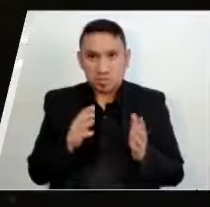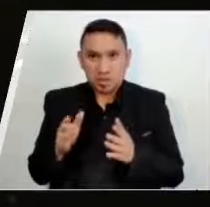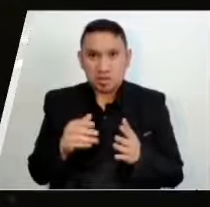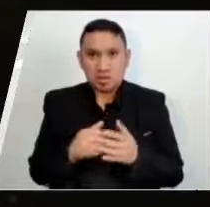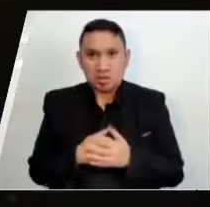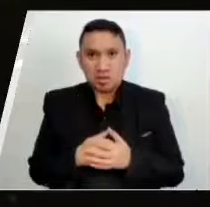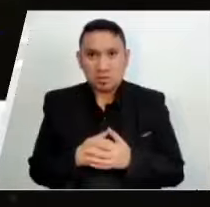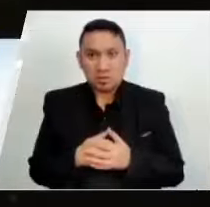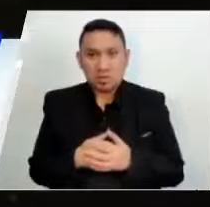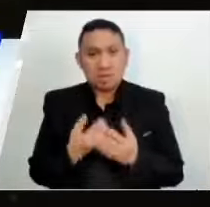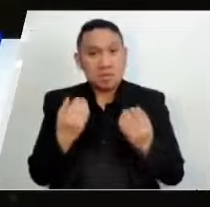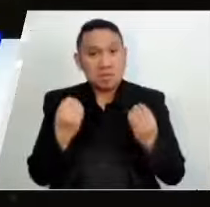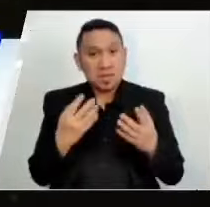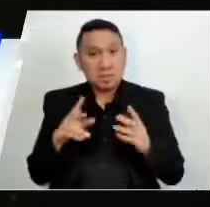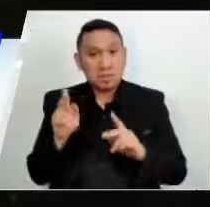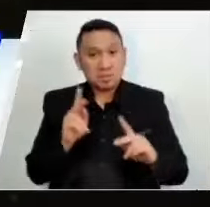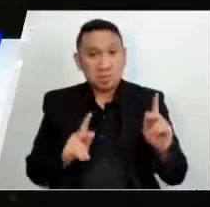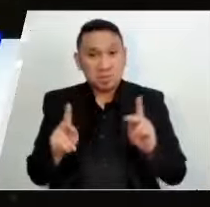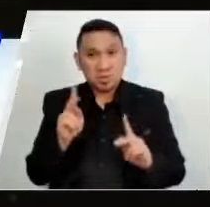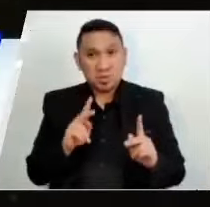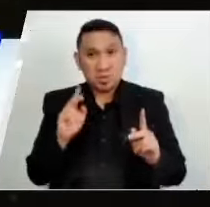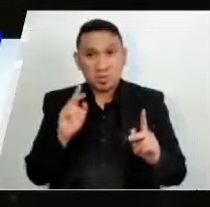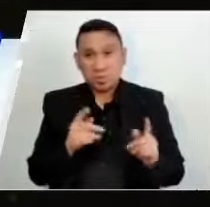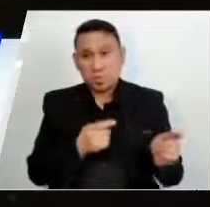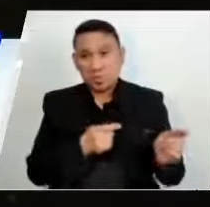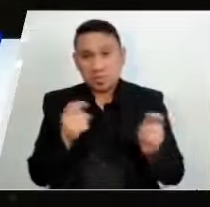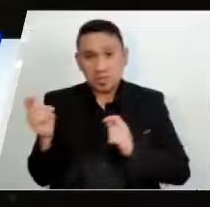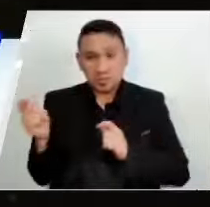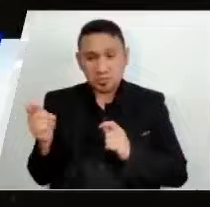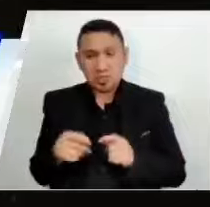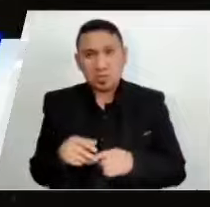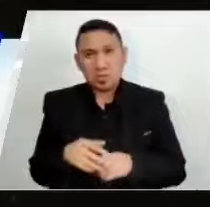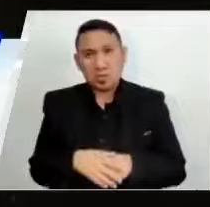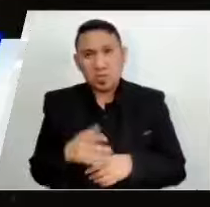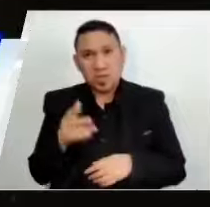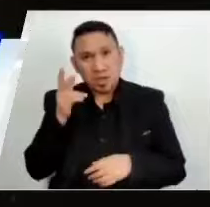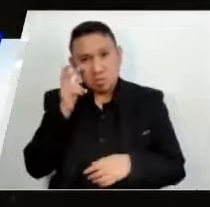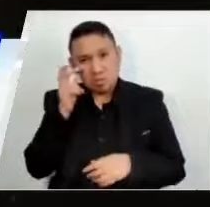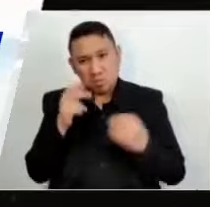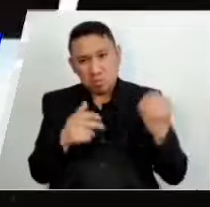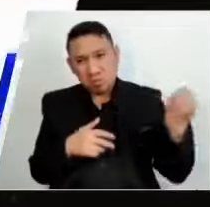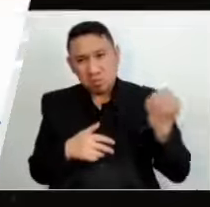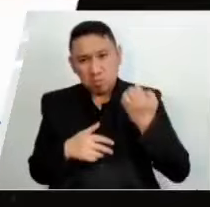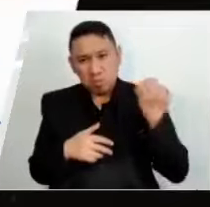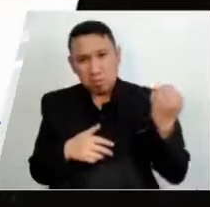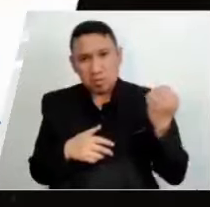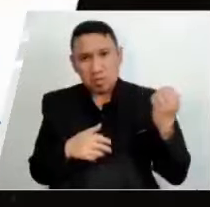marami raw sa mga residente ang lumikas na marinig ang mga Siren bilang